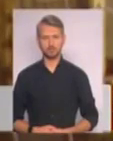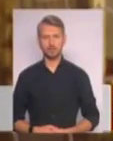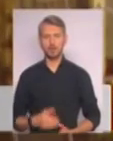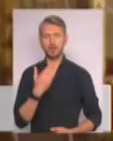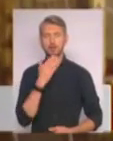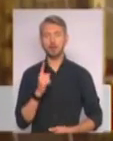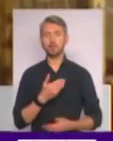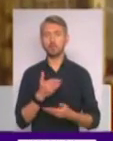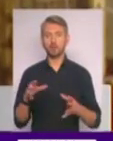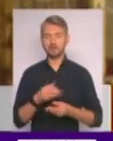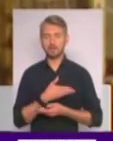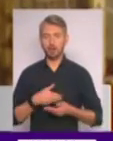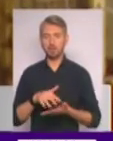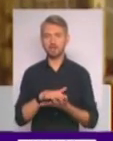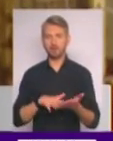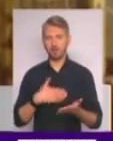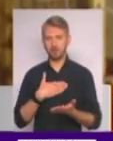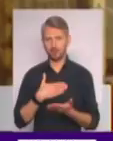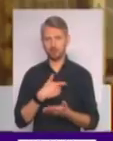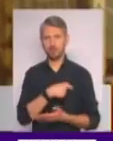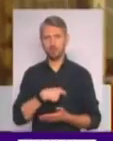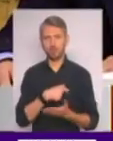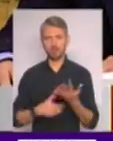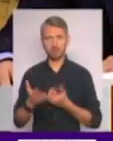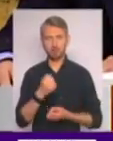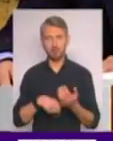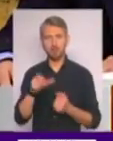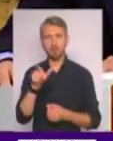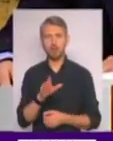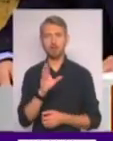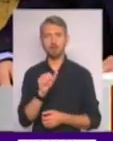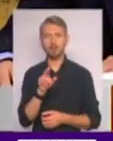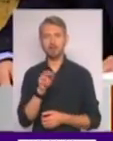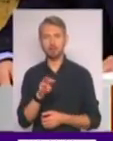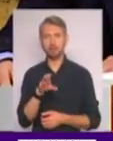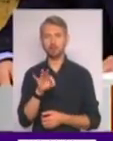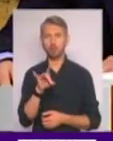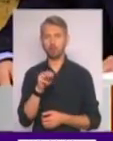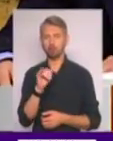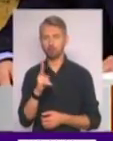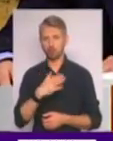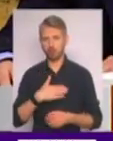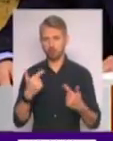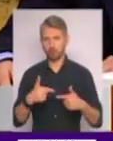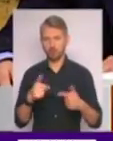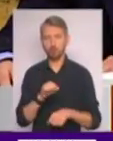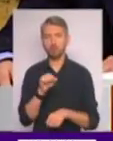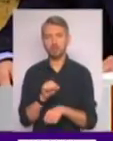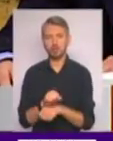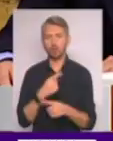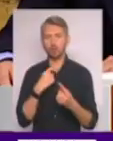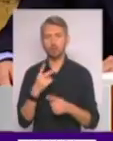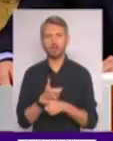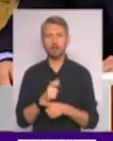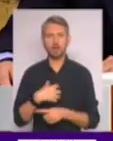Дякую за те, що ви з нами. Триває ефір депутатської приймальні. Пан Вадим Сторожук, я сьогодні гостем нашої студії. Ми зупинили нашу розмову на